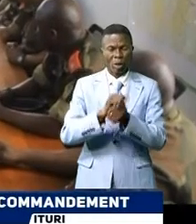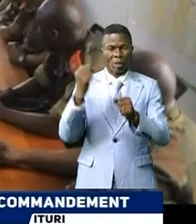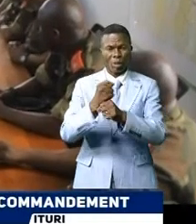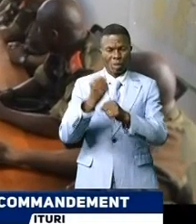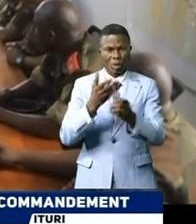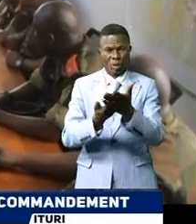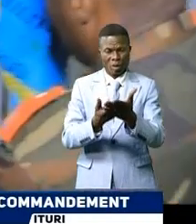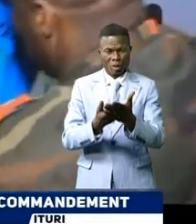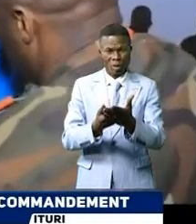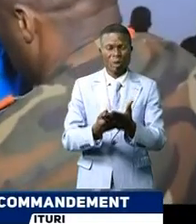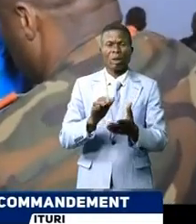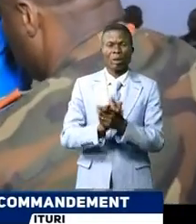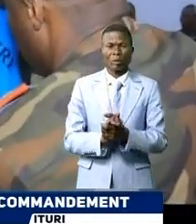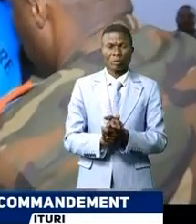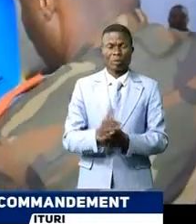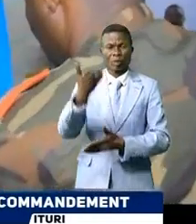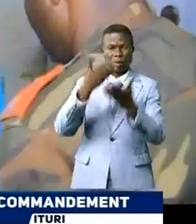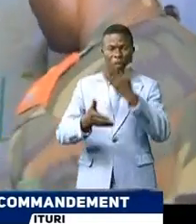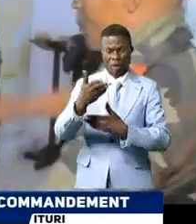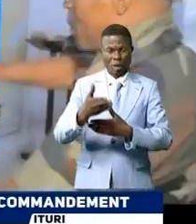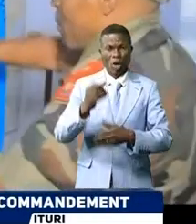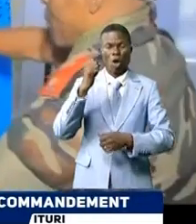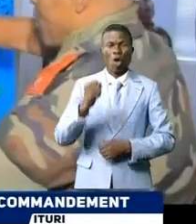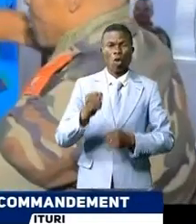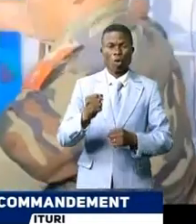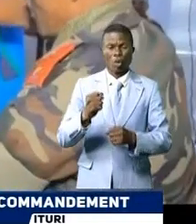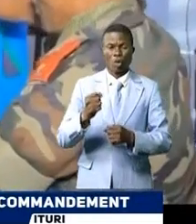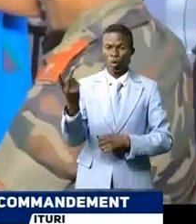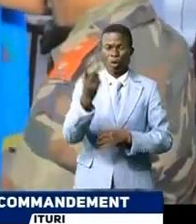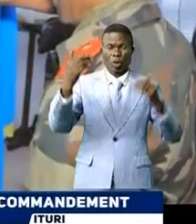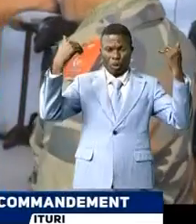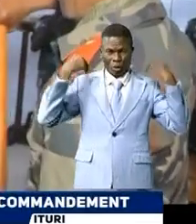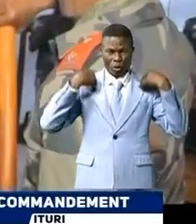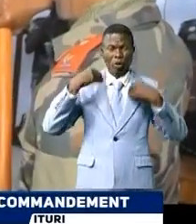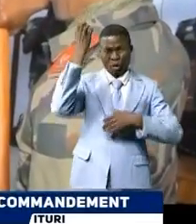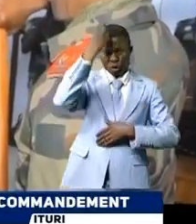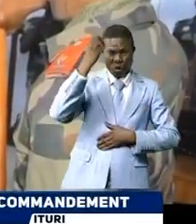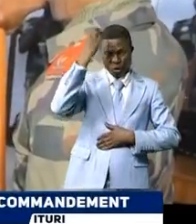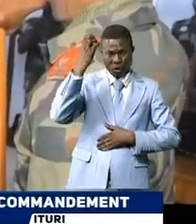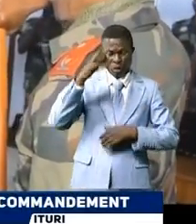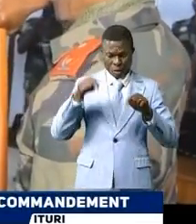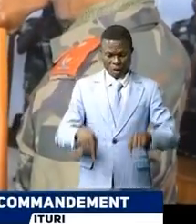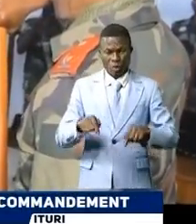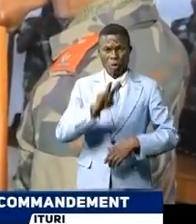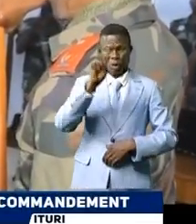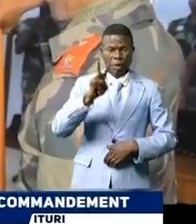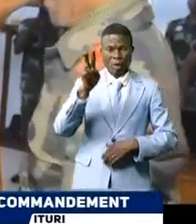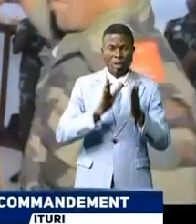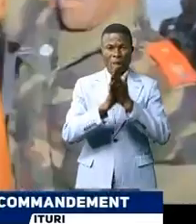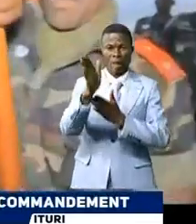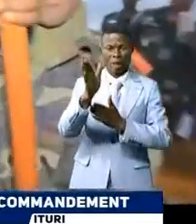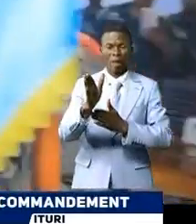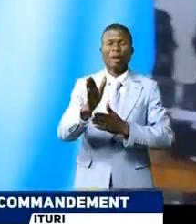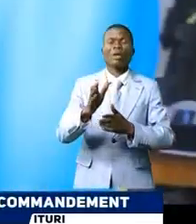opérationnel Sokola 1. La passation du bâton de commandement entre ces deux officiers généraux a eu lieu ce vendredi 15